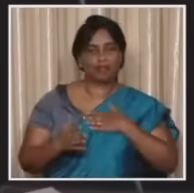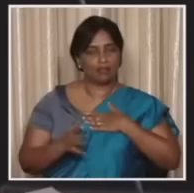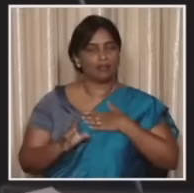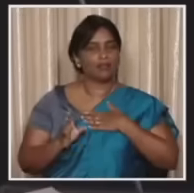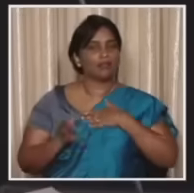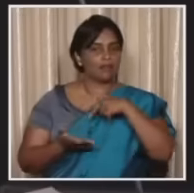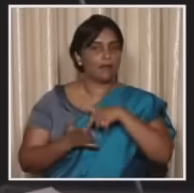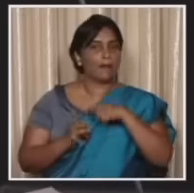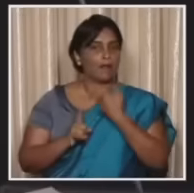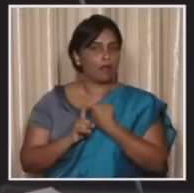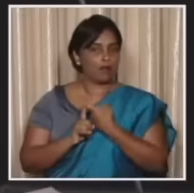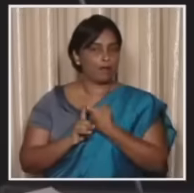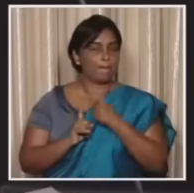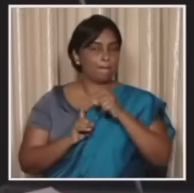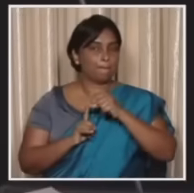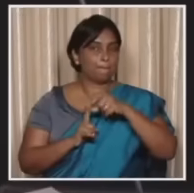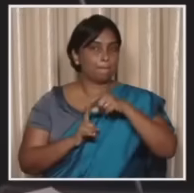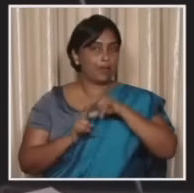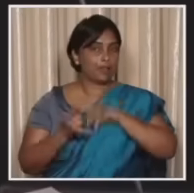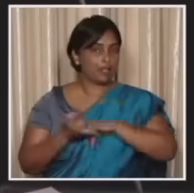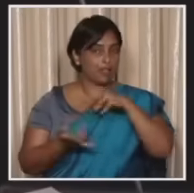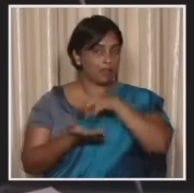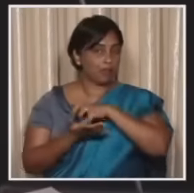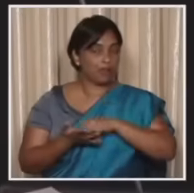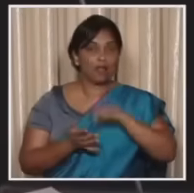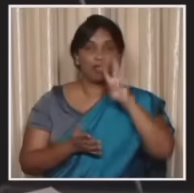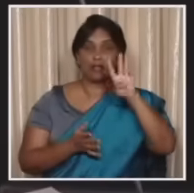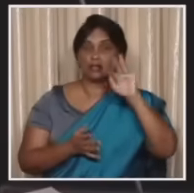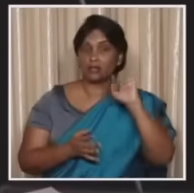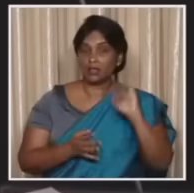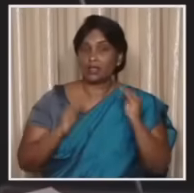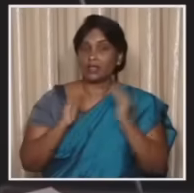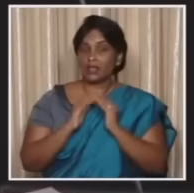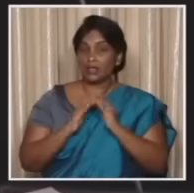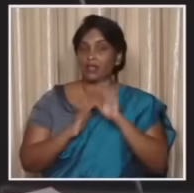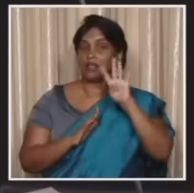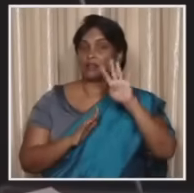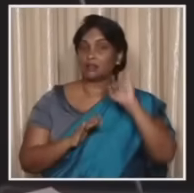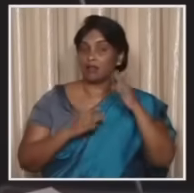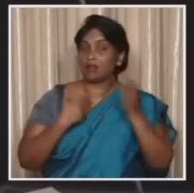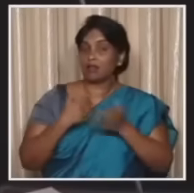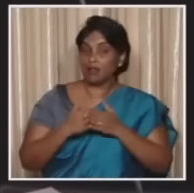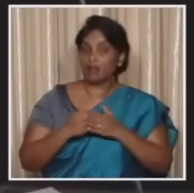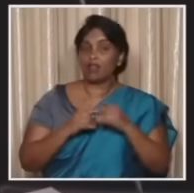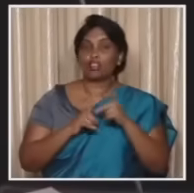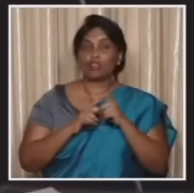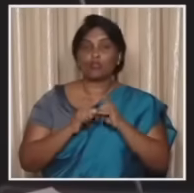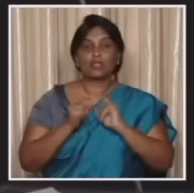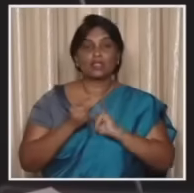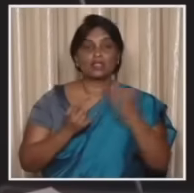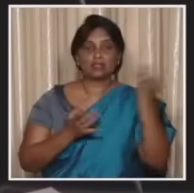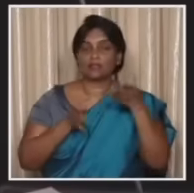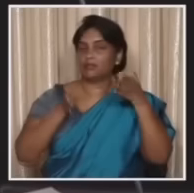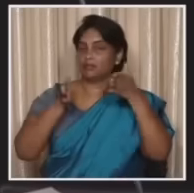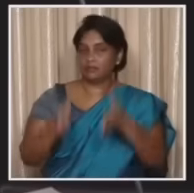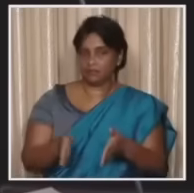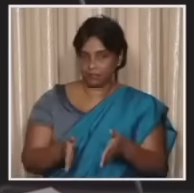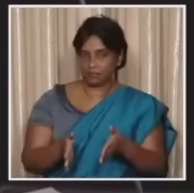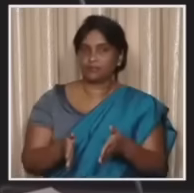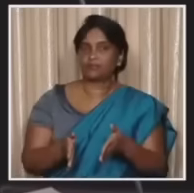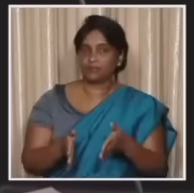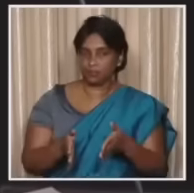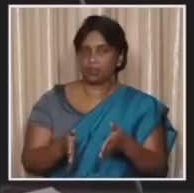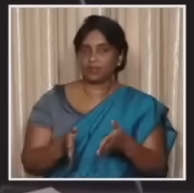ආසරේ ප්‍රාදේශීය ලේකම් කොට්ටාස 46ක ගෙවල් 46ක් හදන්න දුමිද සිල්ලා ඇවිල්ලා මුල්ගල් තිබ්බා.